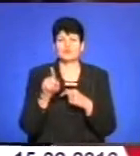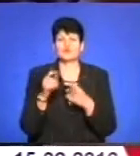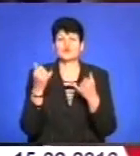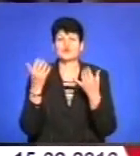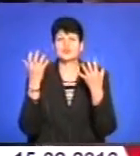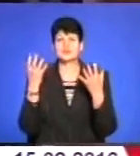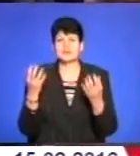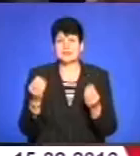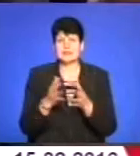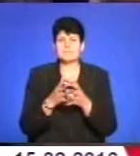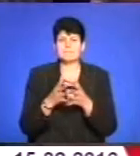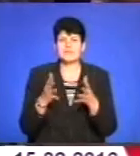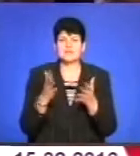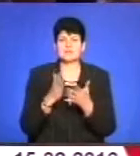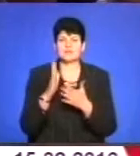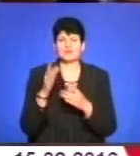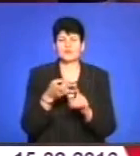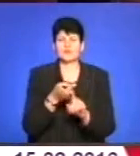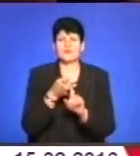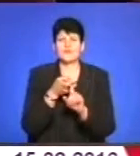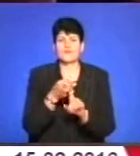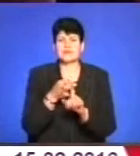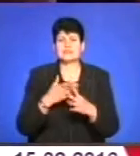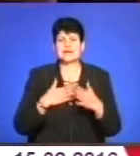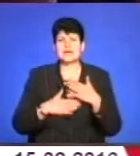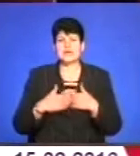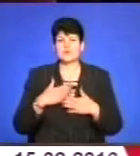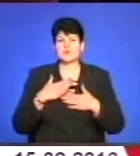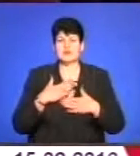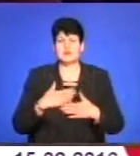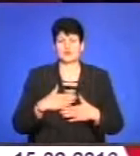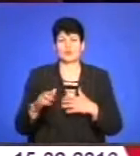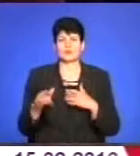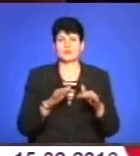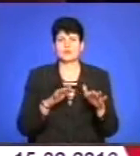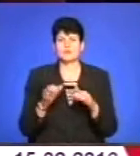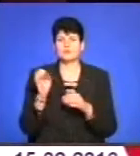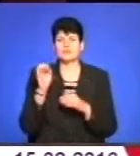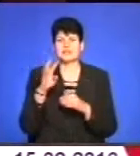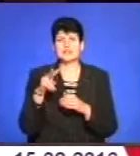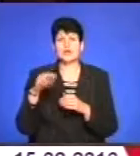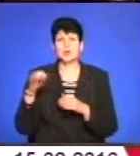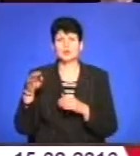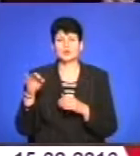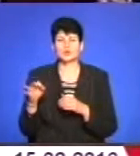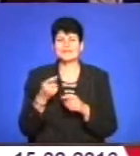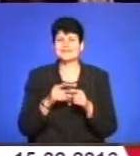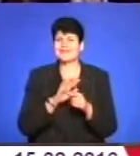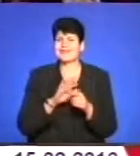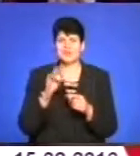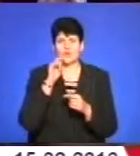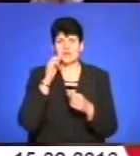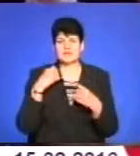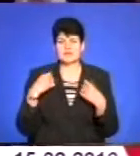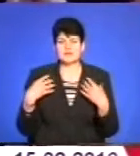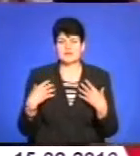сьогоднішній день більш мали бути пов'язаний з такою якоюсь радісною, приємною подією, бо 14 лютого, хоча це не українське свято, але